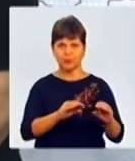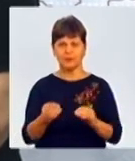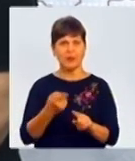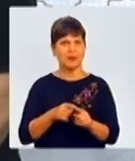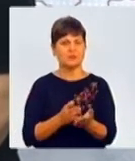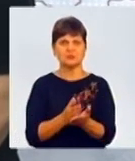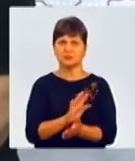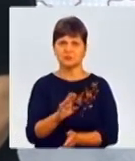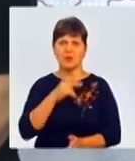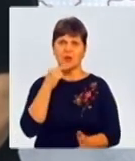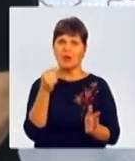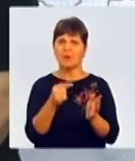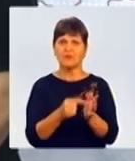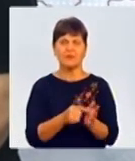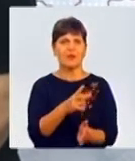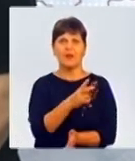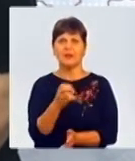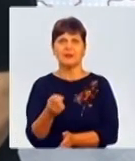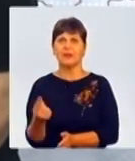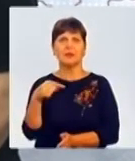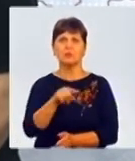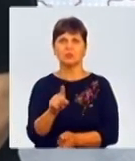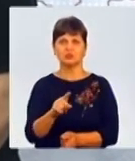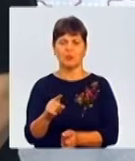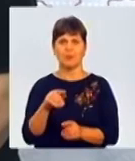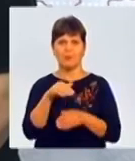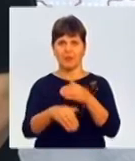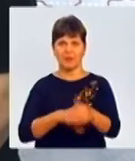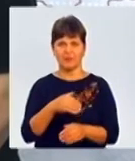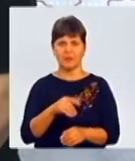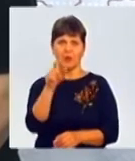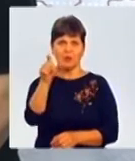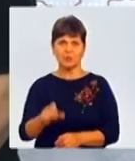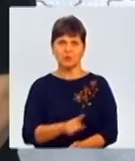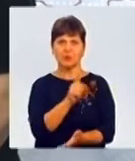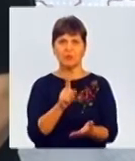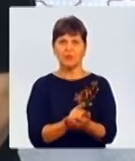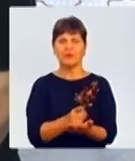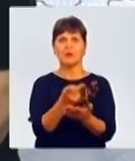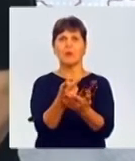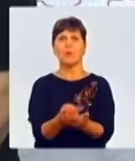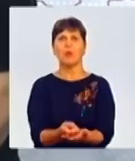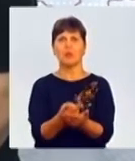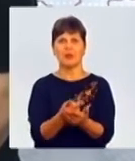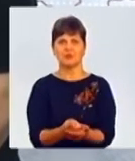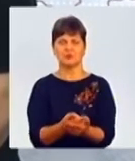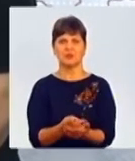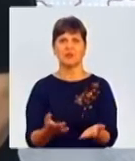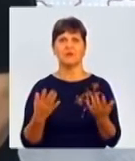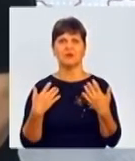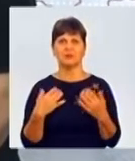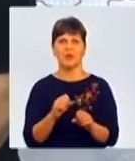треба акцентувати увагу, вони не служать для того, щоб на них плавати. На них людина просто має полежати на воді, відпочити. Не